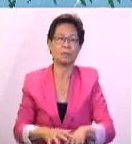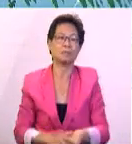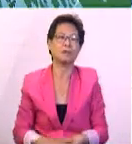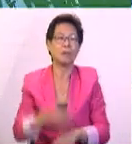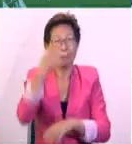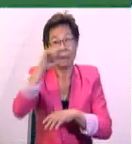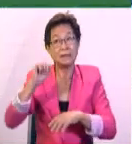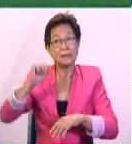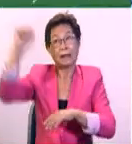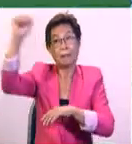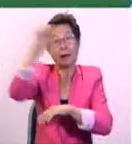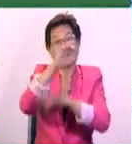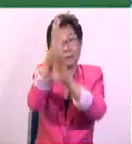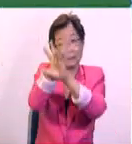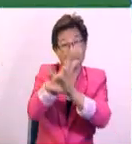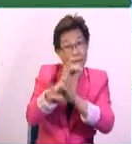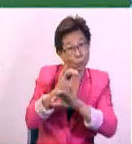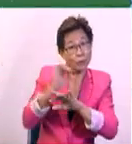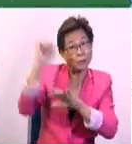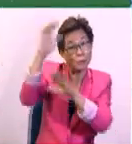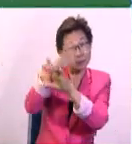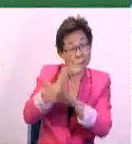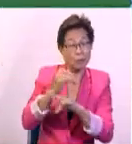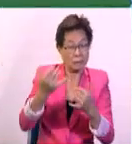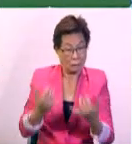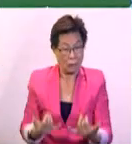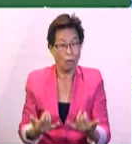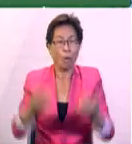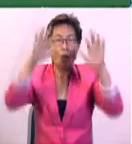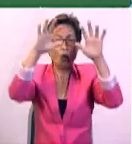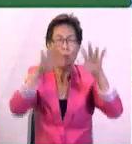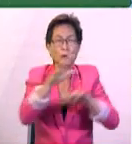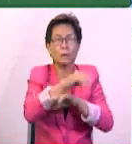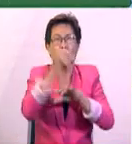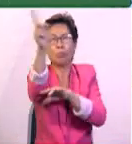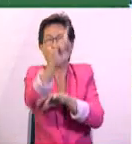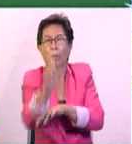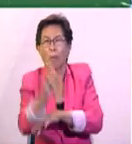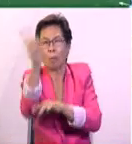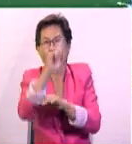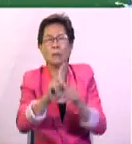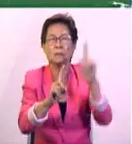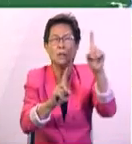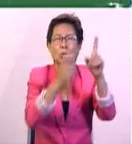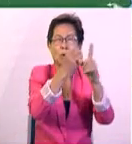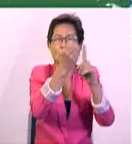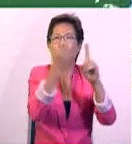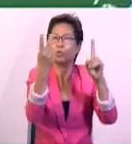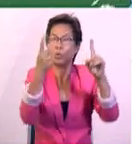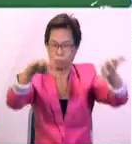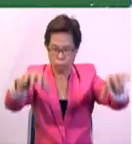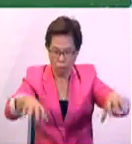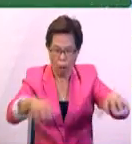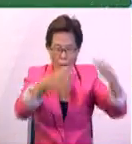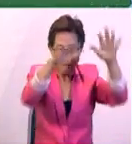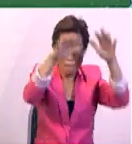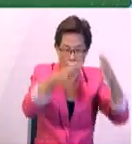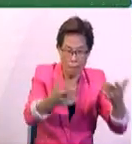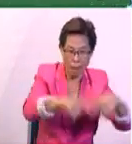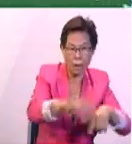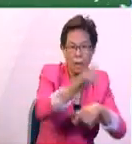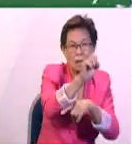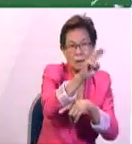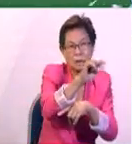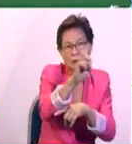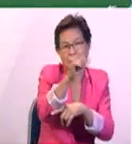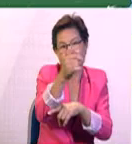negeri Sabah dan juga Sarawak pula, pada ketika ini hujan dan juga ribut petir di satu dua tempat sedang berlaku di bahagian